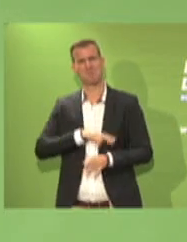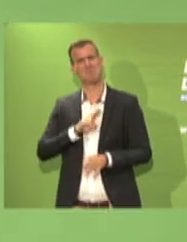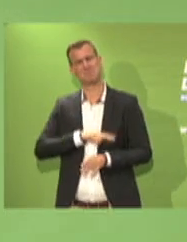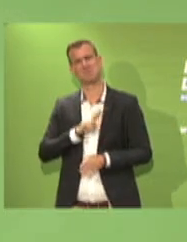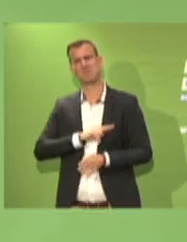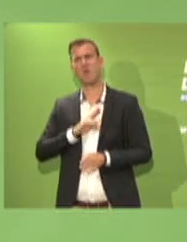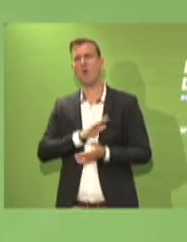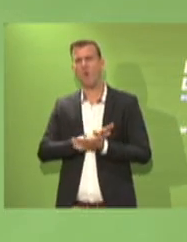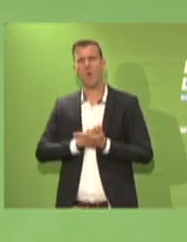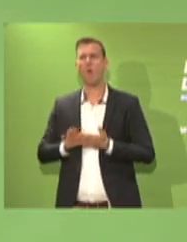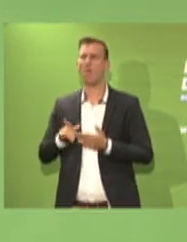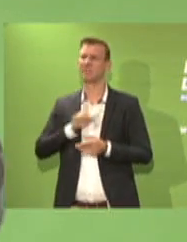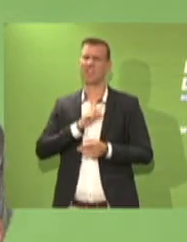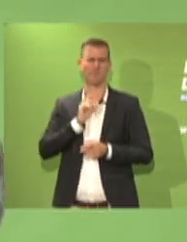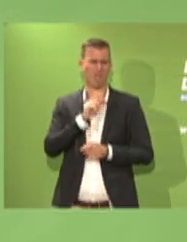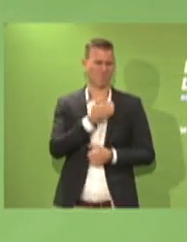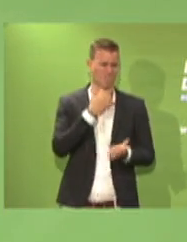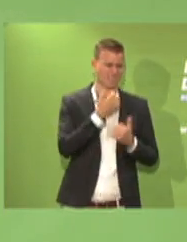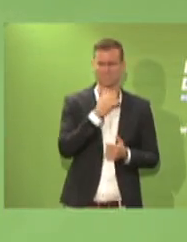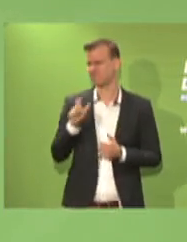ohne zu Kannibalen zu werden.